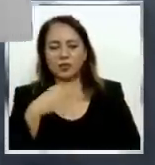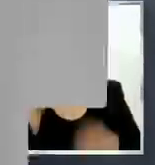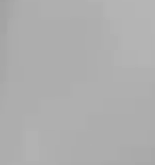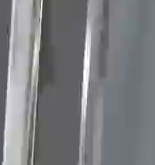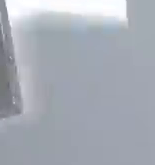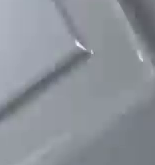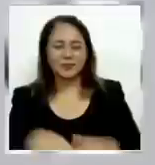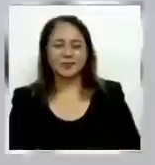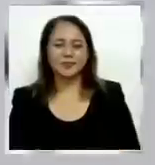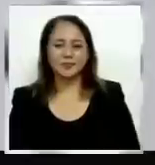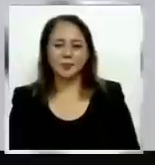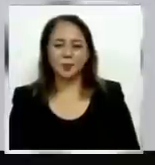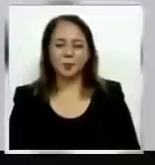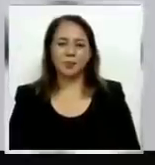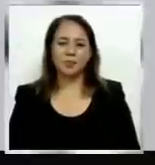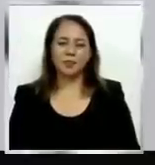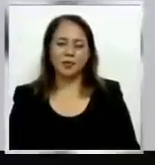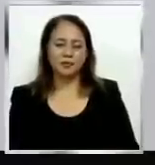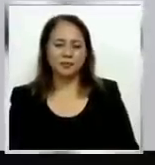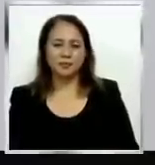Katatibayan.